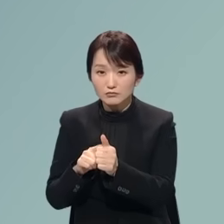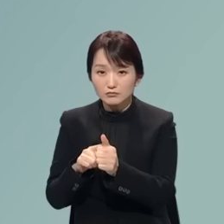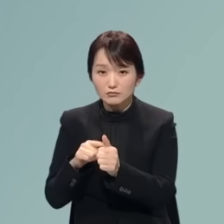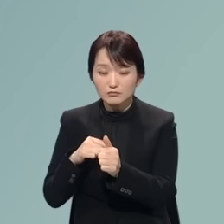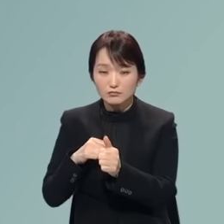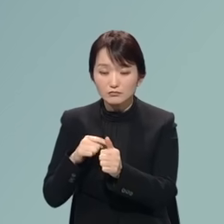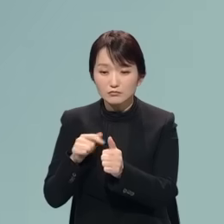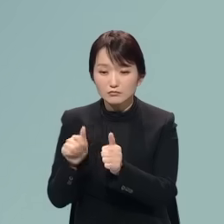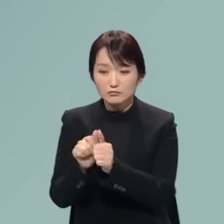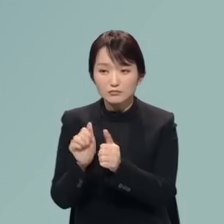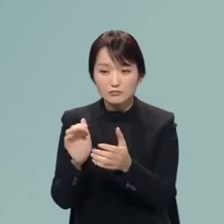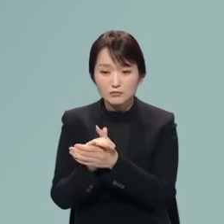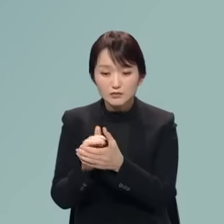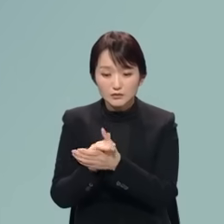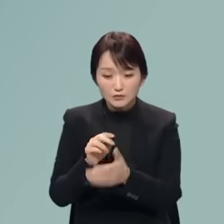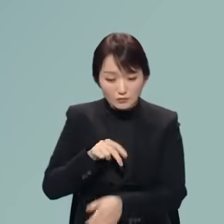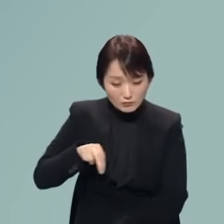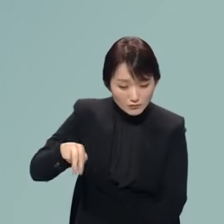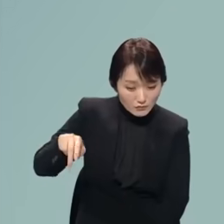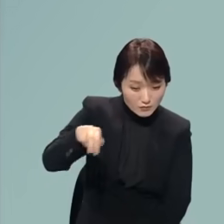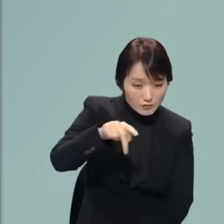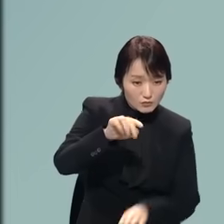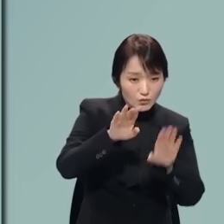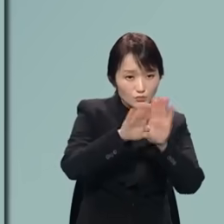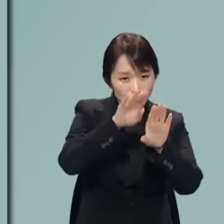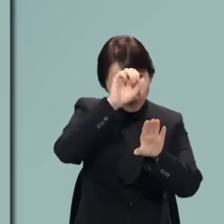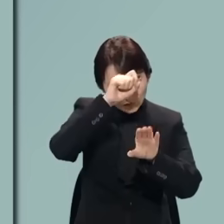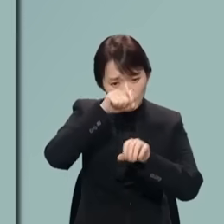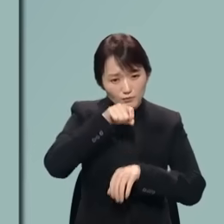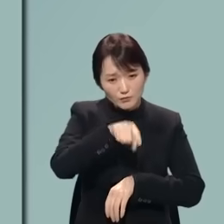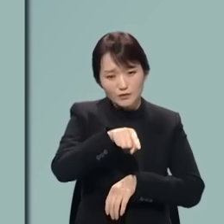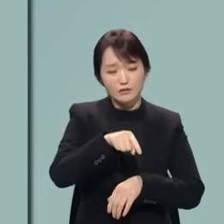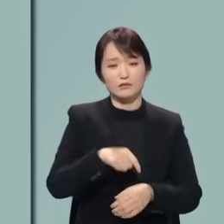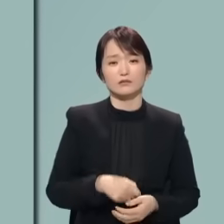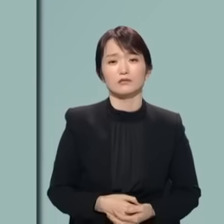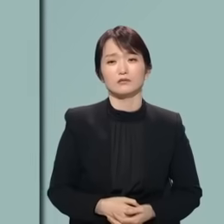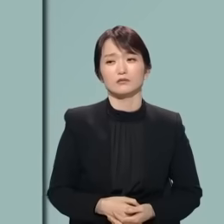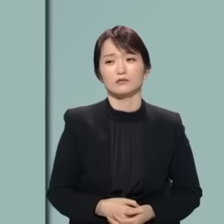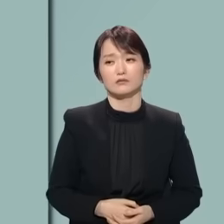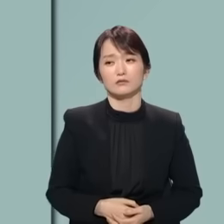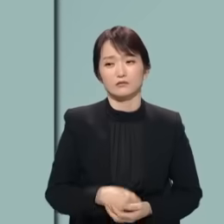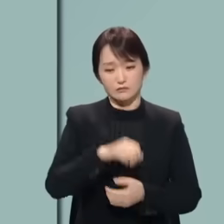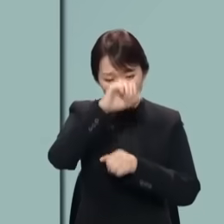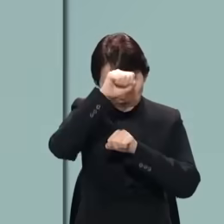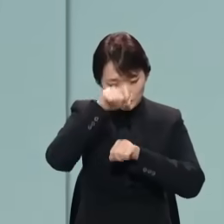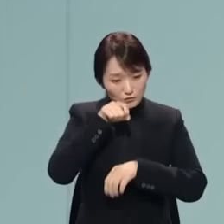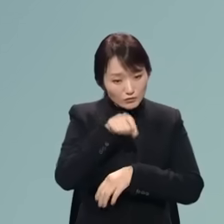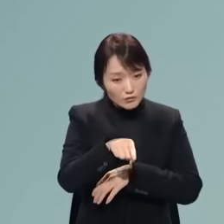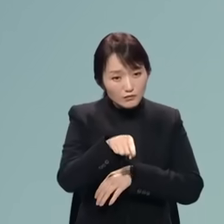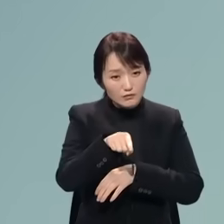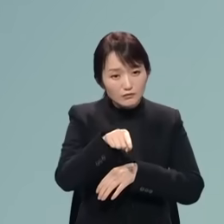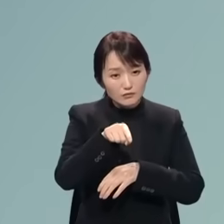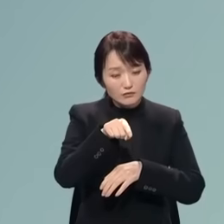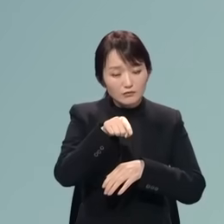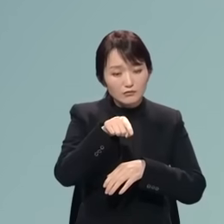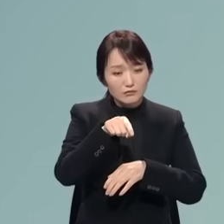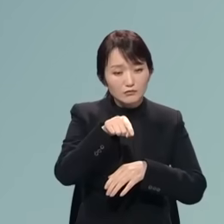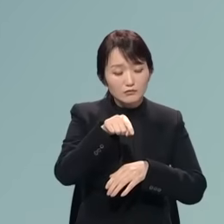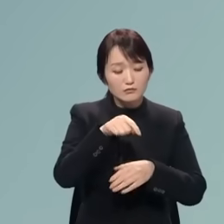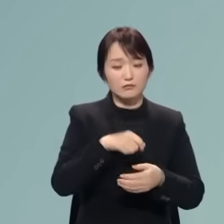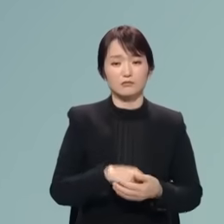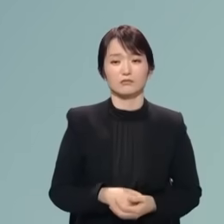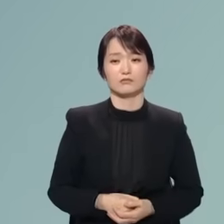남자 친구가 남자 친구가 올라와서 저렇게 형관 문을 발로 펑 찼다습니다네 그렇습니다 그 문을 발로 차니까 안에서 가만히 있을 수가 없잖아요